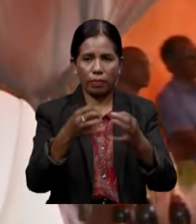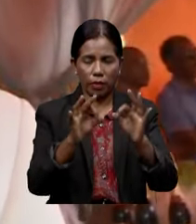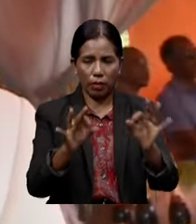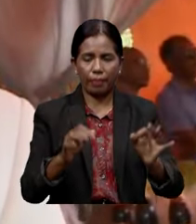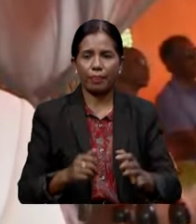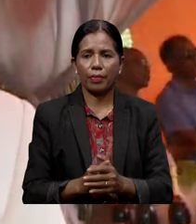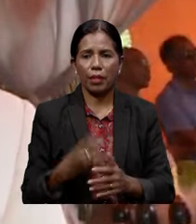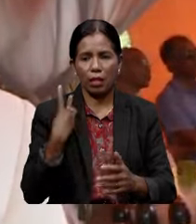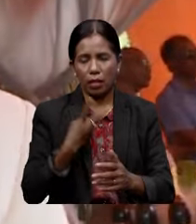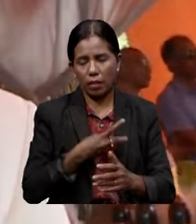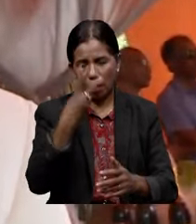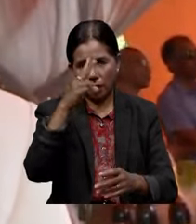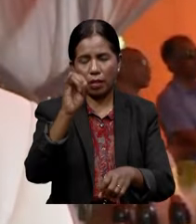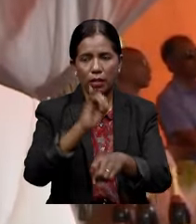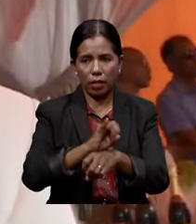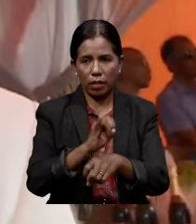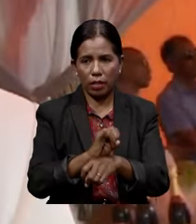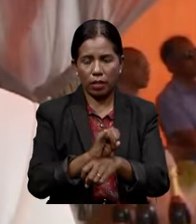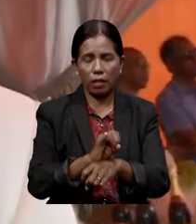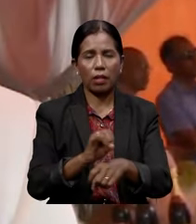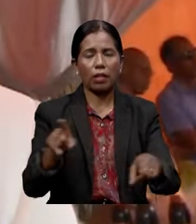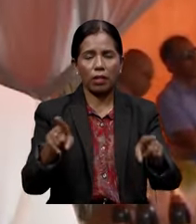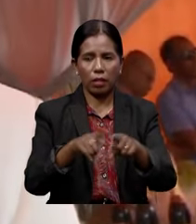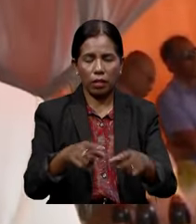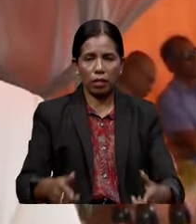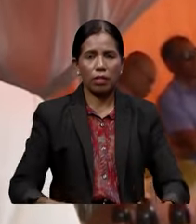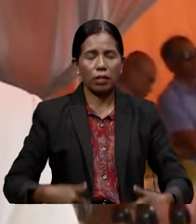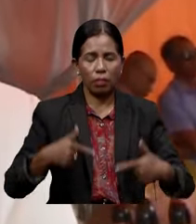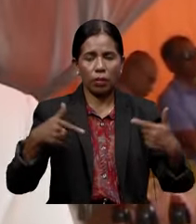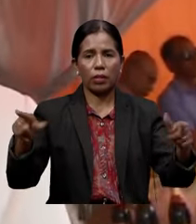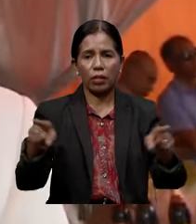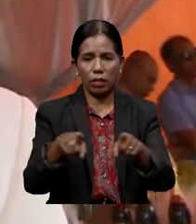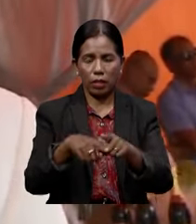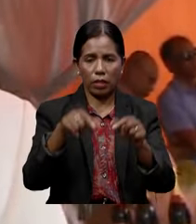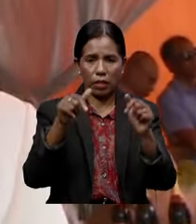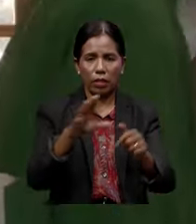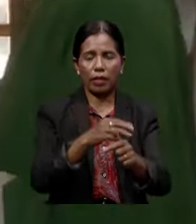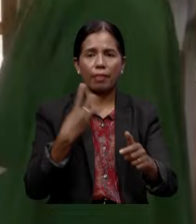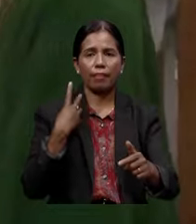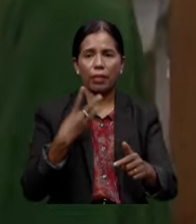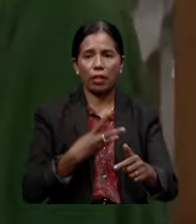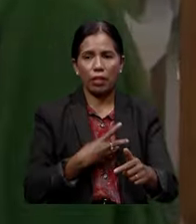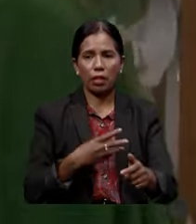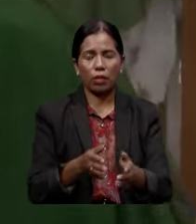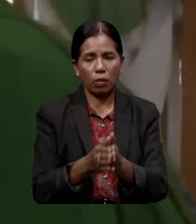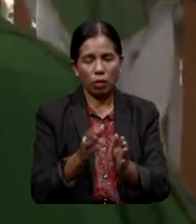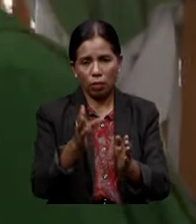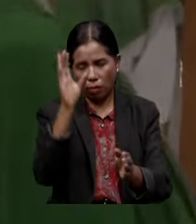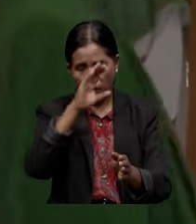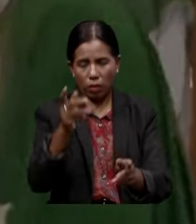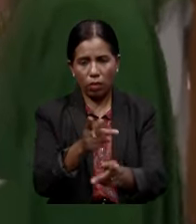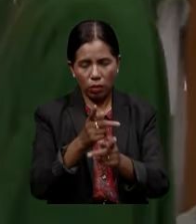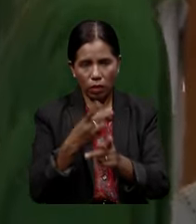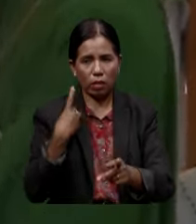ta itare igreja itanesa ni igreja igreja Moris ninian pedra viva. Ne doni to buka tu cuidado itani